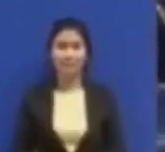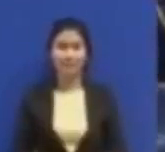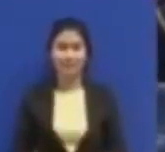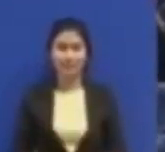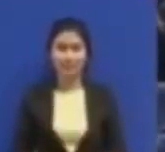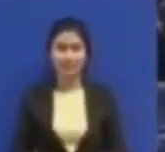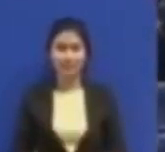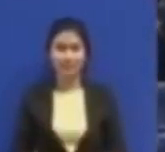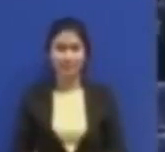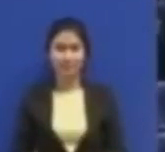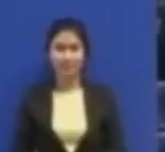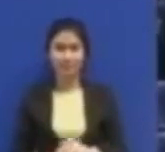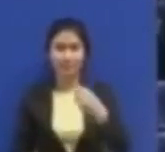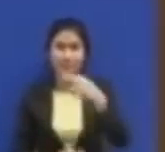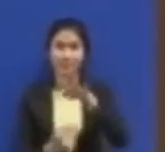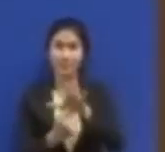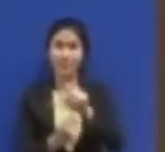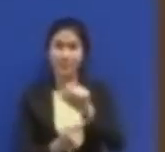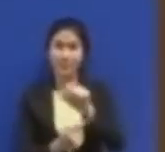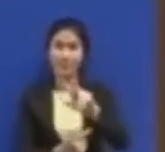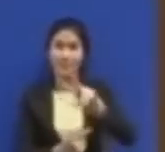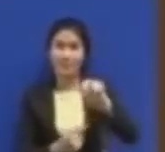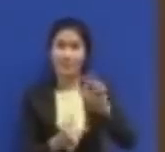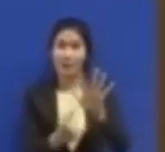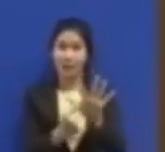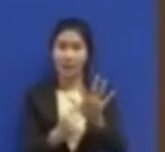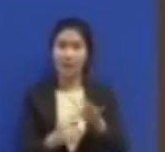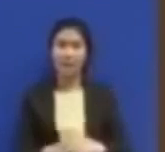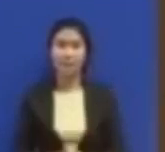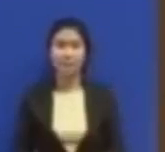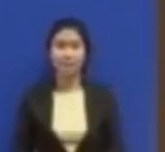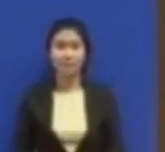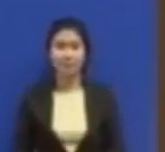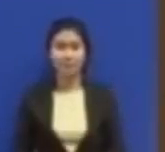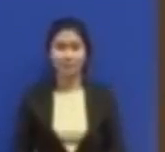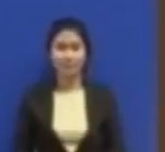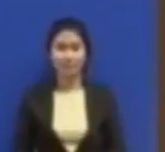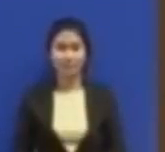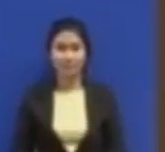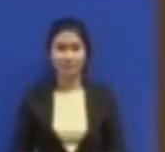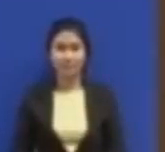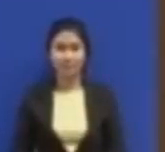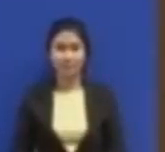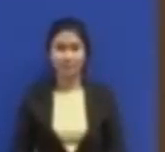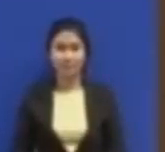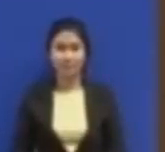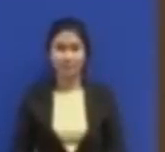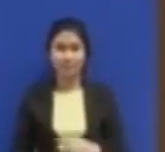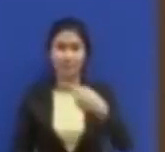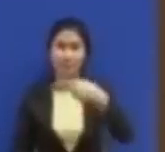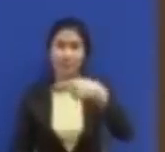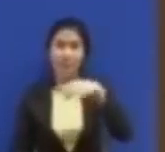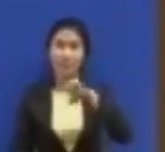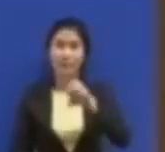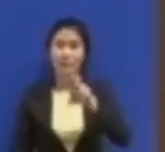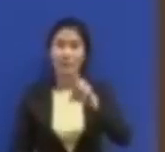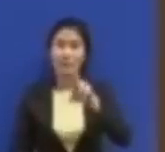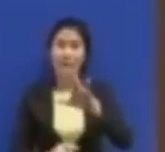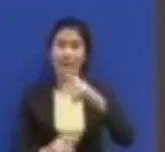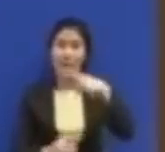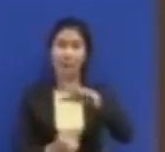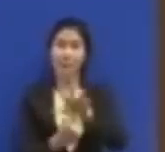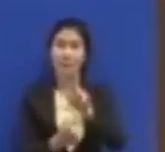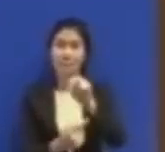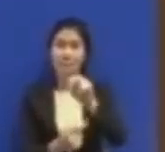นางทัศนายุวนานนท์74ร้อยเอกธินพันธ์นาคตะ